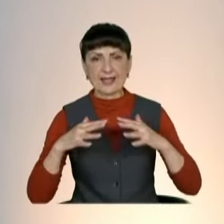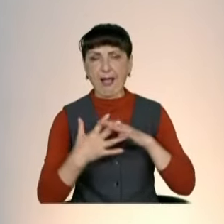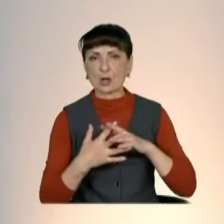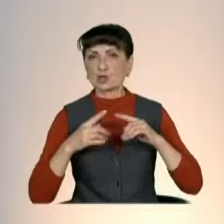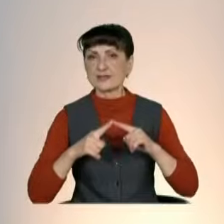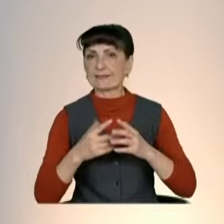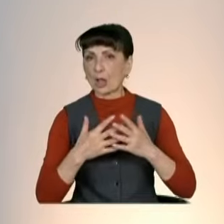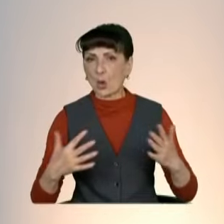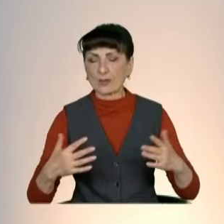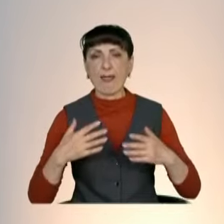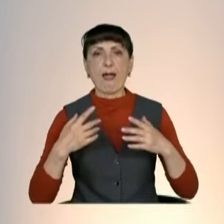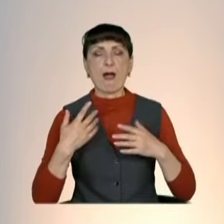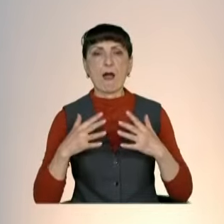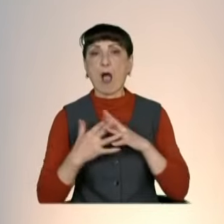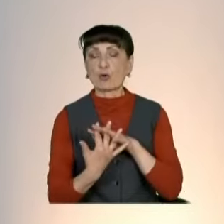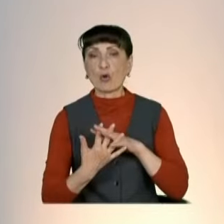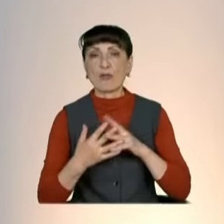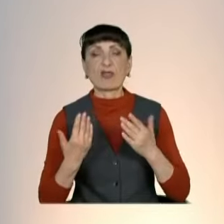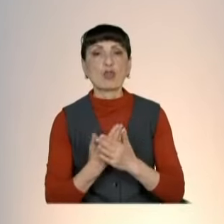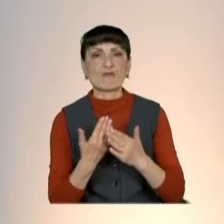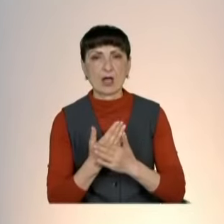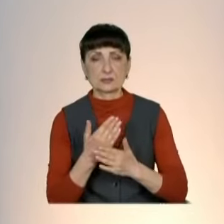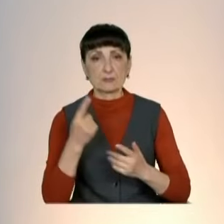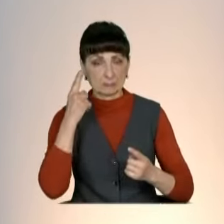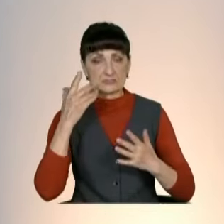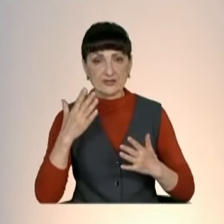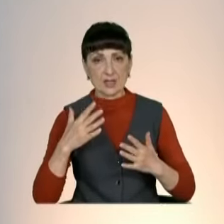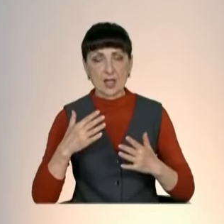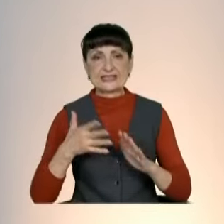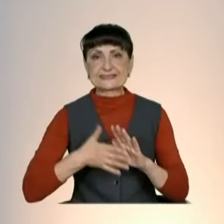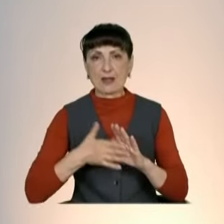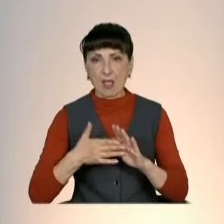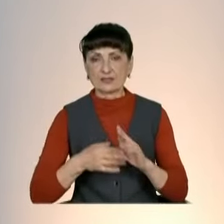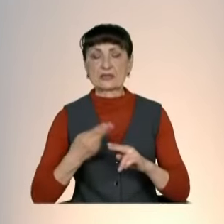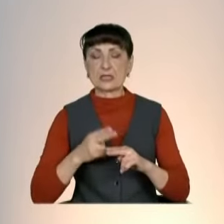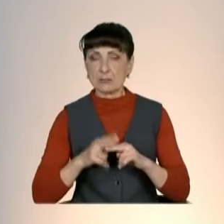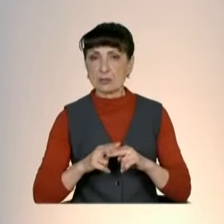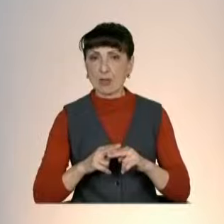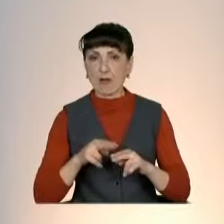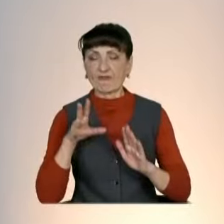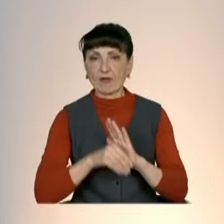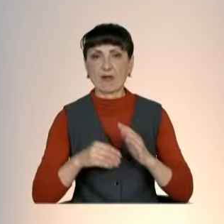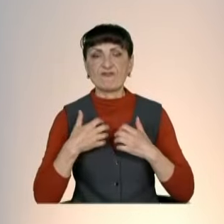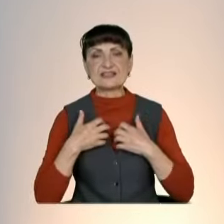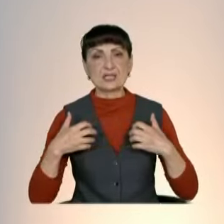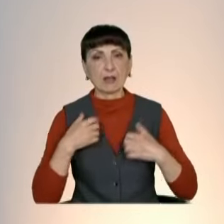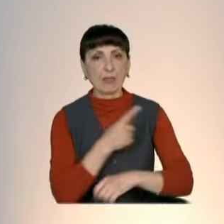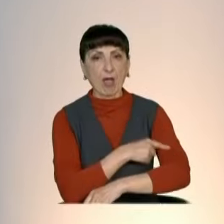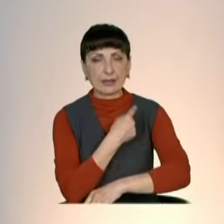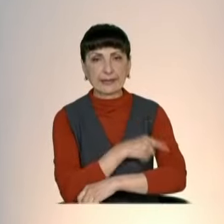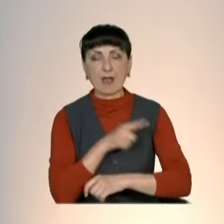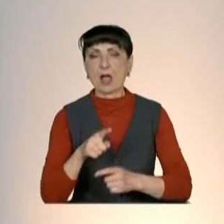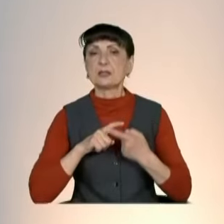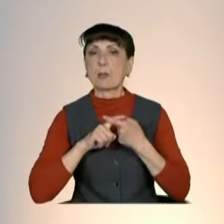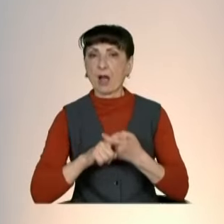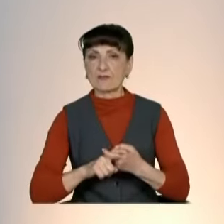агротехнологий, агроинноваций. И сами по сути себе форсайтные исследования, именно в частности в области ветеринарии, они направлены на то,